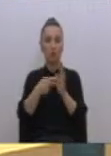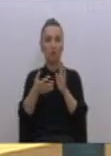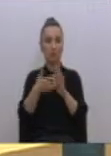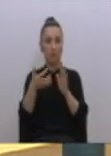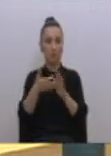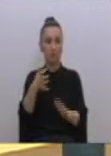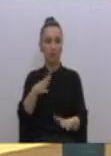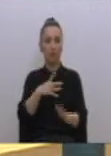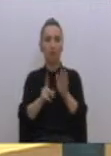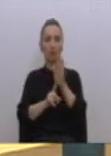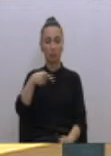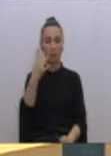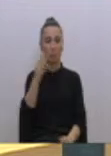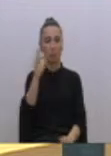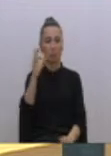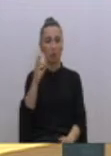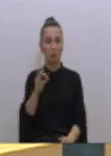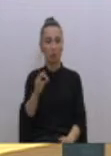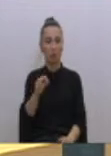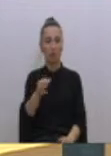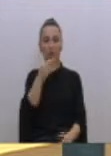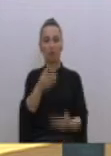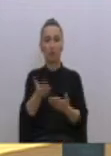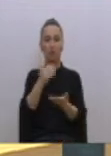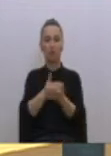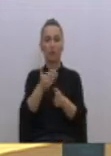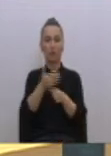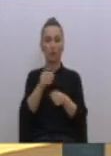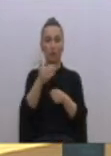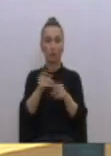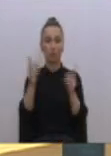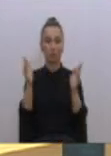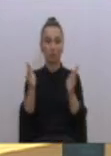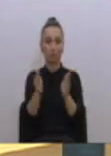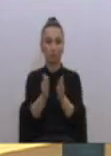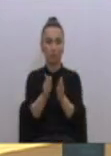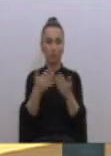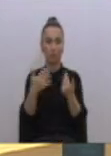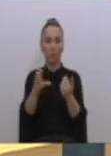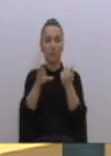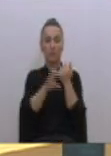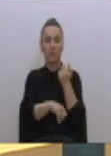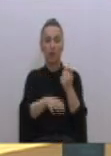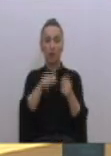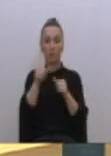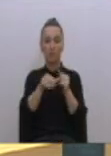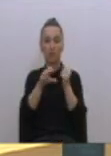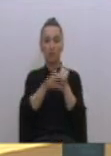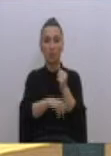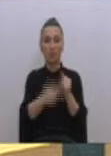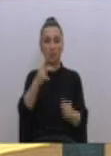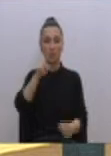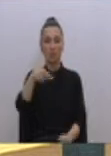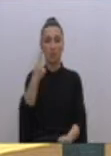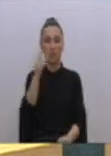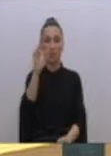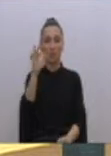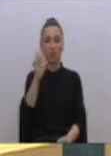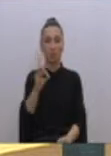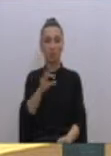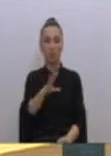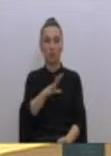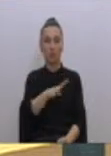ქონდა თავდაპირველად დაგეგმილი 4.3 შემდგომში ეტაპურად შევამცირეთ და საბოლოო ჯამში წლის ბოლოსთვის 3.1%